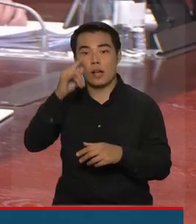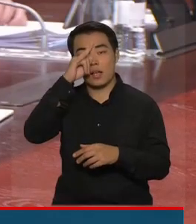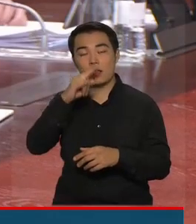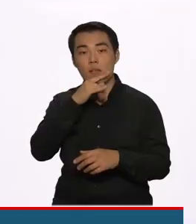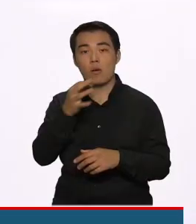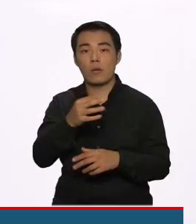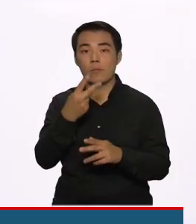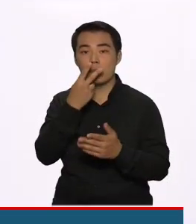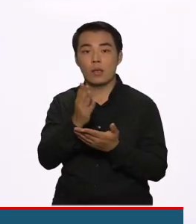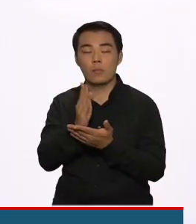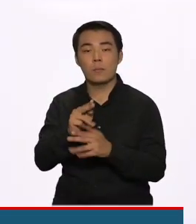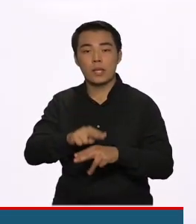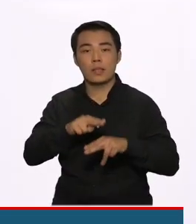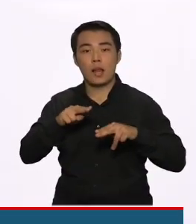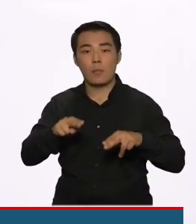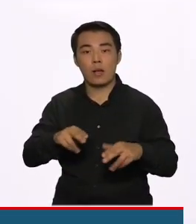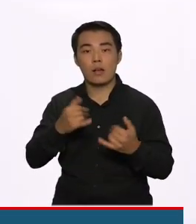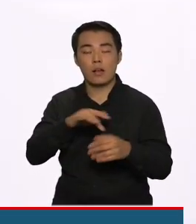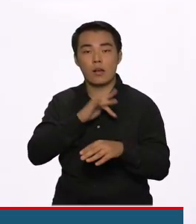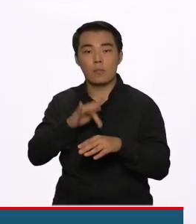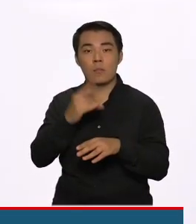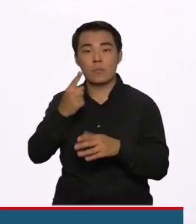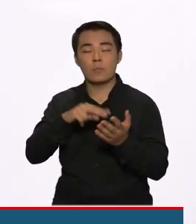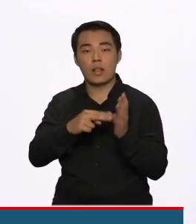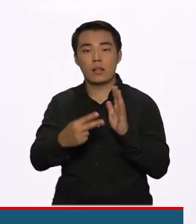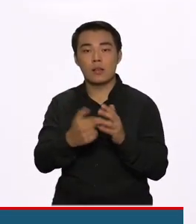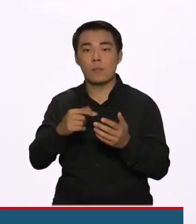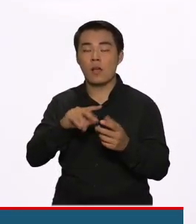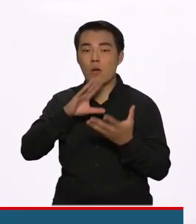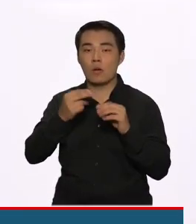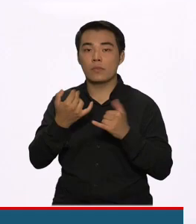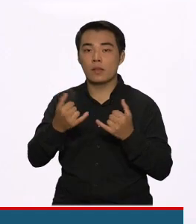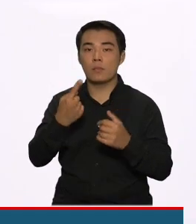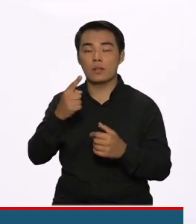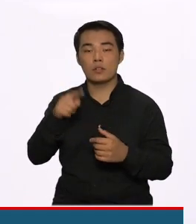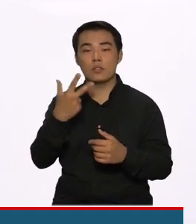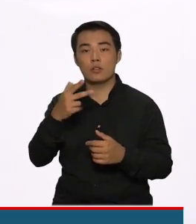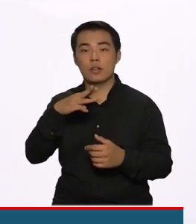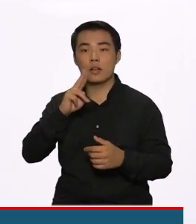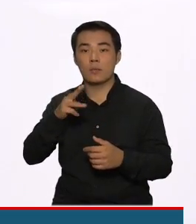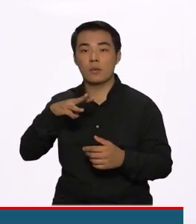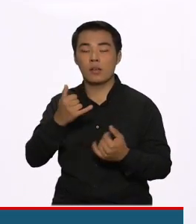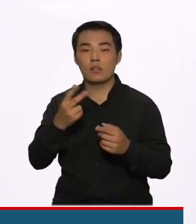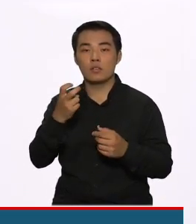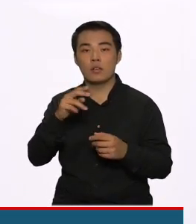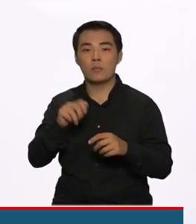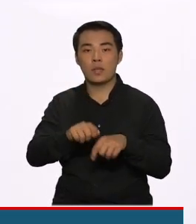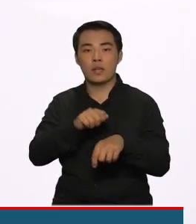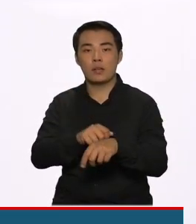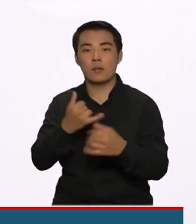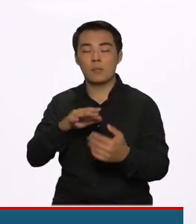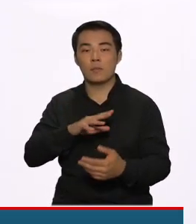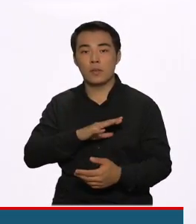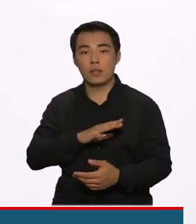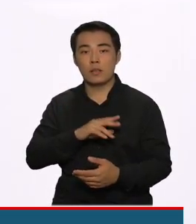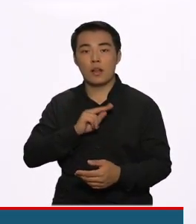да байқалады. Петропавл қаласында бір жоба бойынша жоспарланған 1-3 шақырымның 200 метр ғана түсілген.